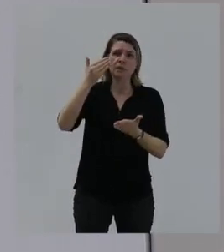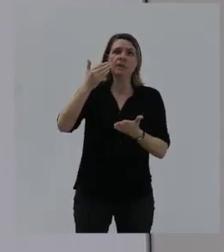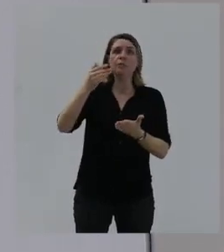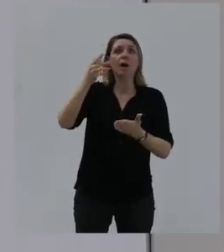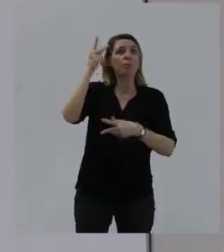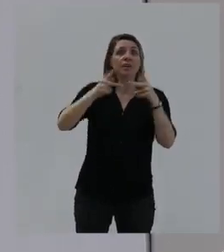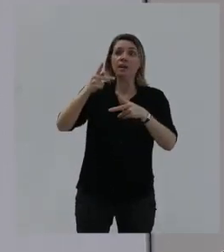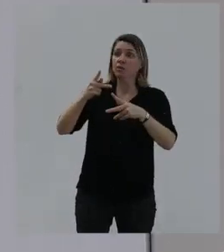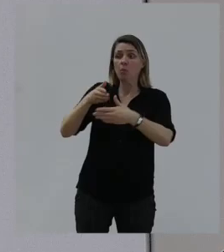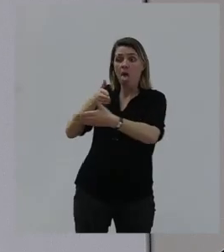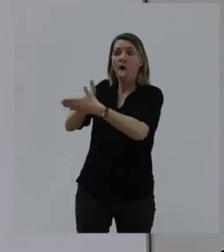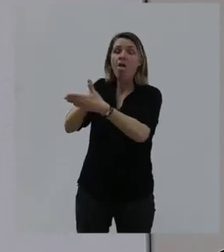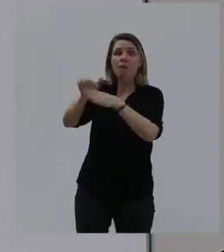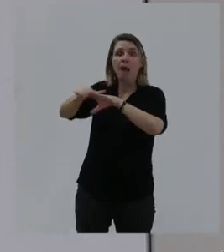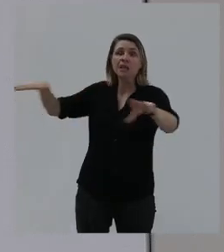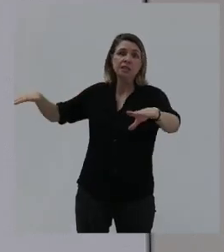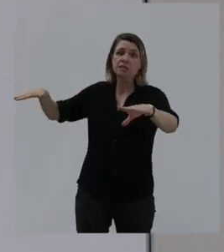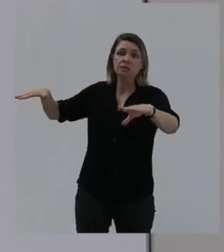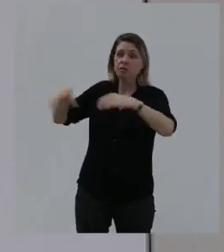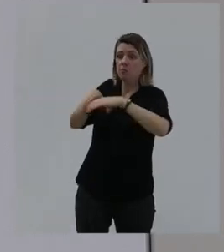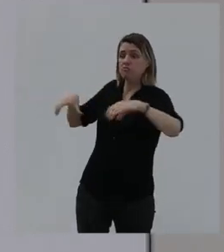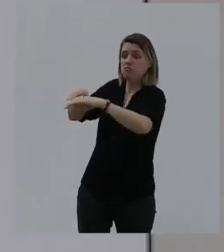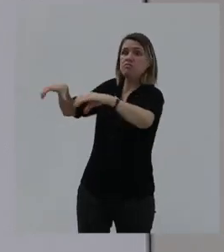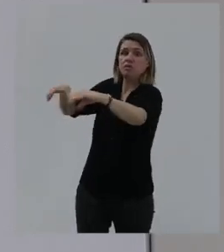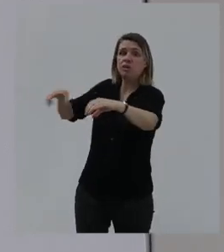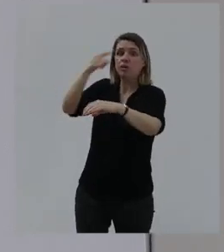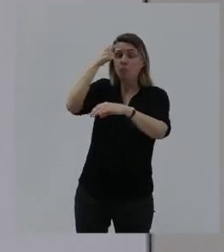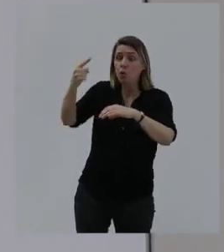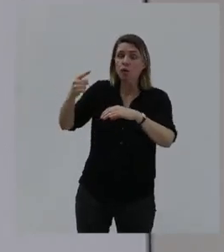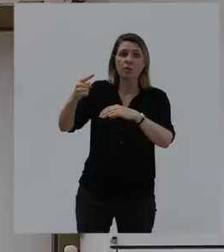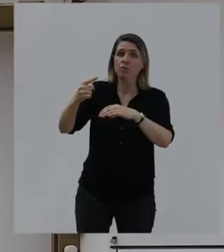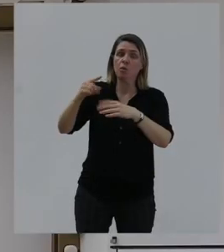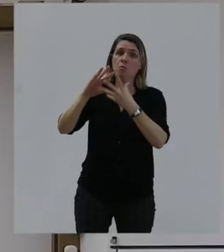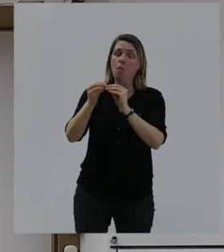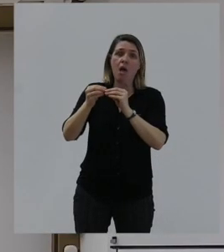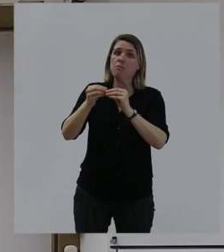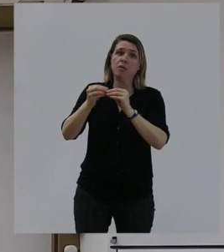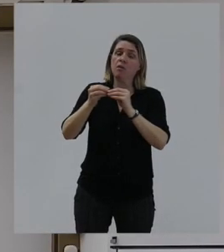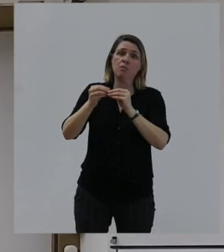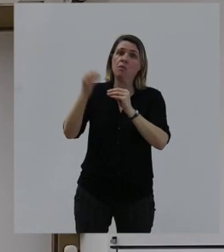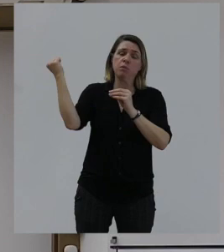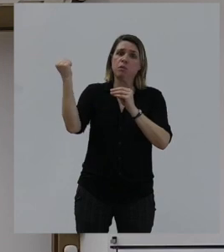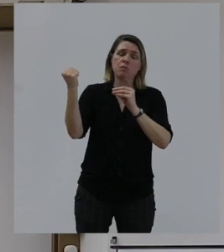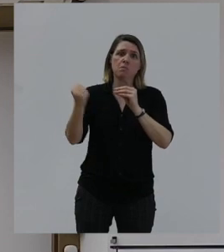le parking, pour que nous n'ayons pas ces nuisances en cascade.